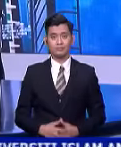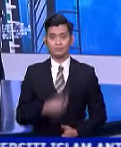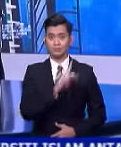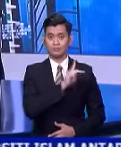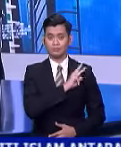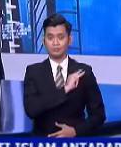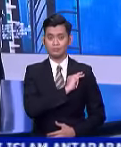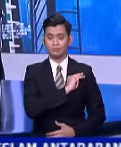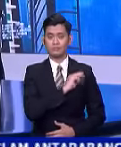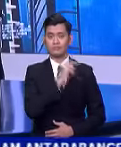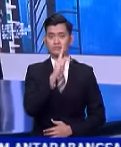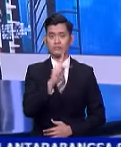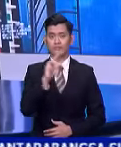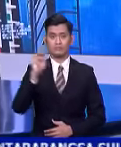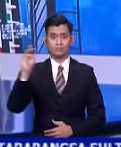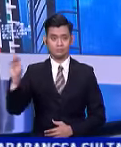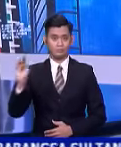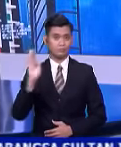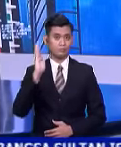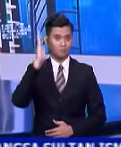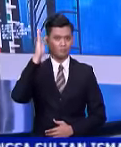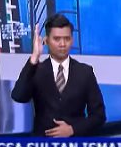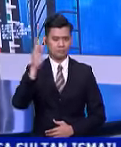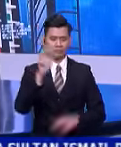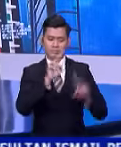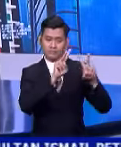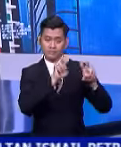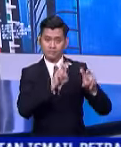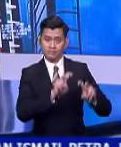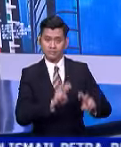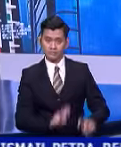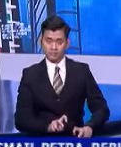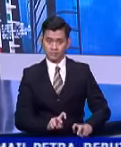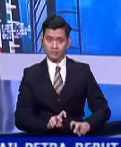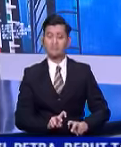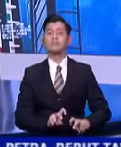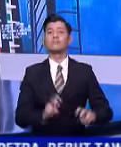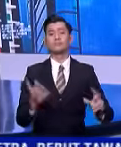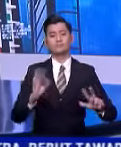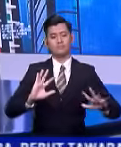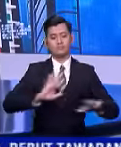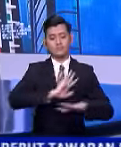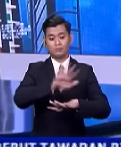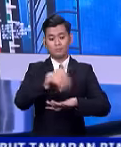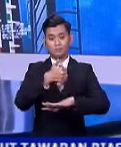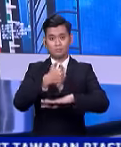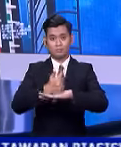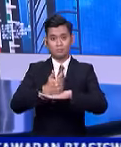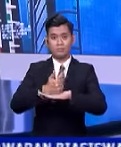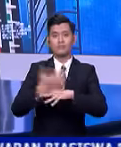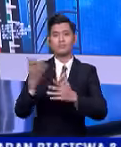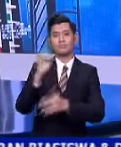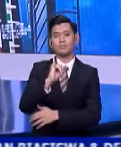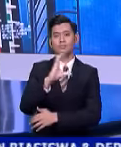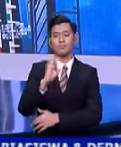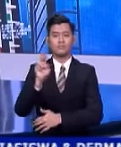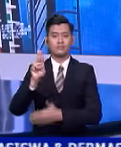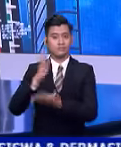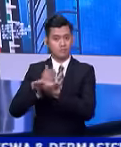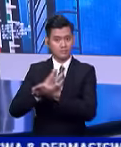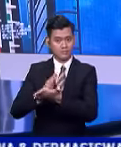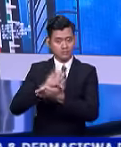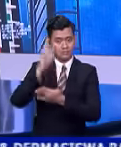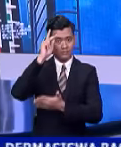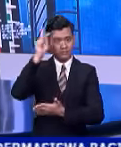Kementerian Kesihatan KKM bakal mengkaji keperluan pembinaan unit rawatan rapi Medan Field ICU di Kelantan dan Negeri